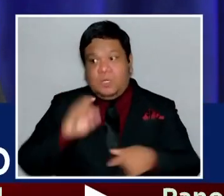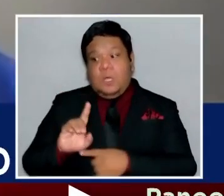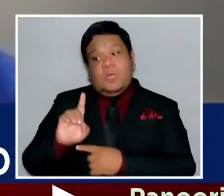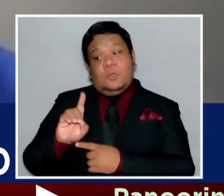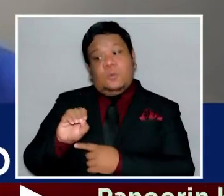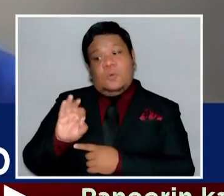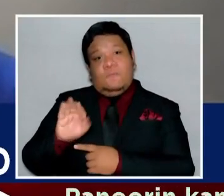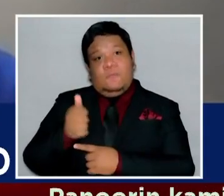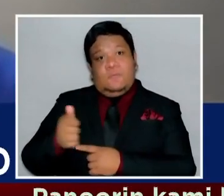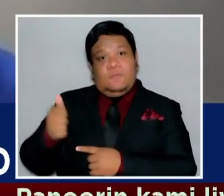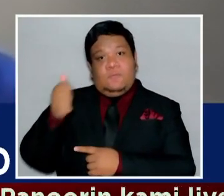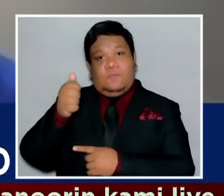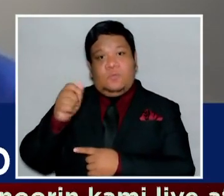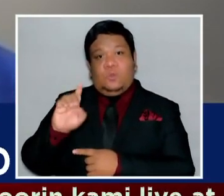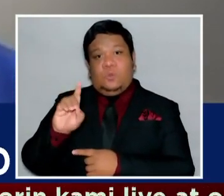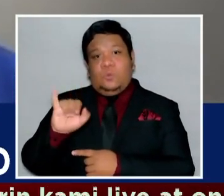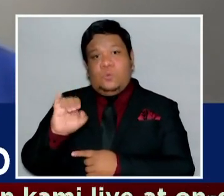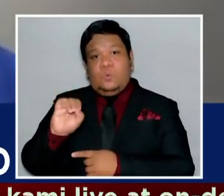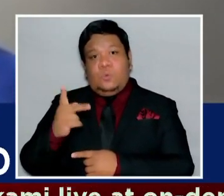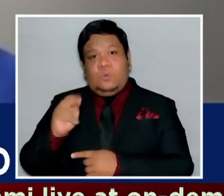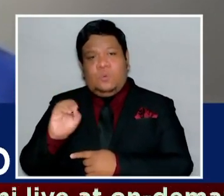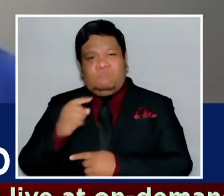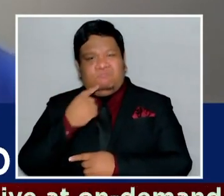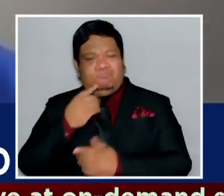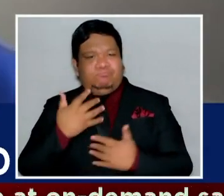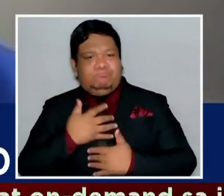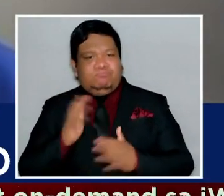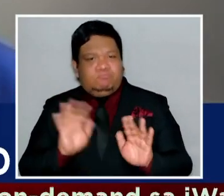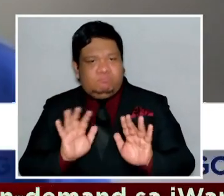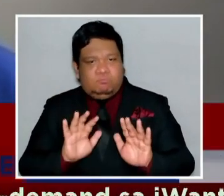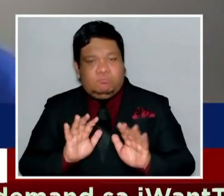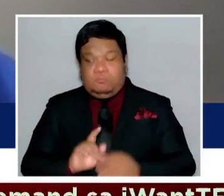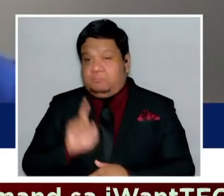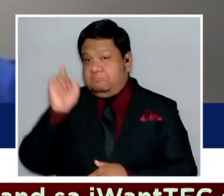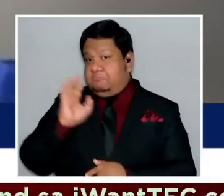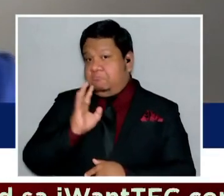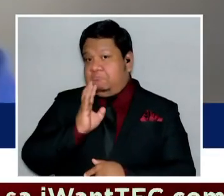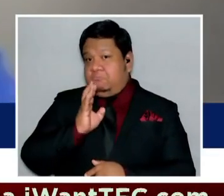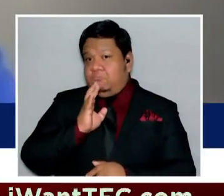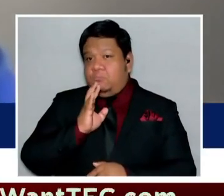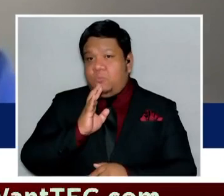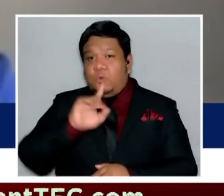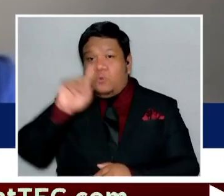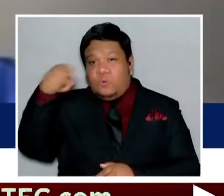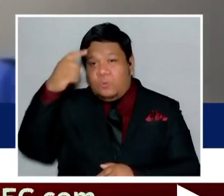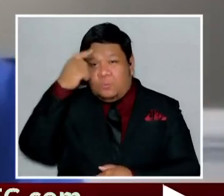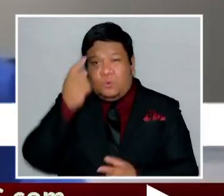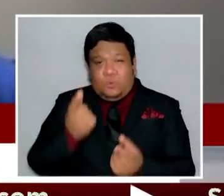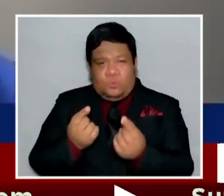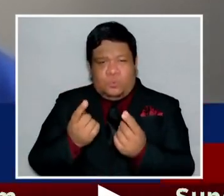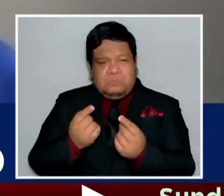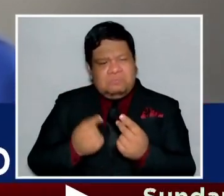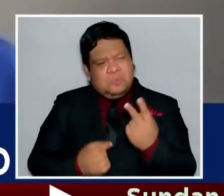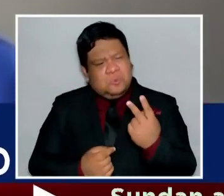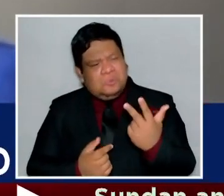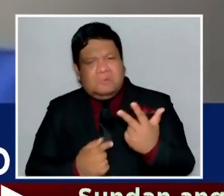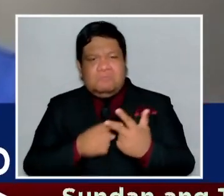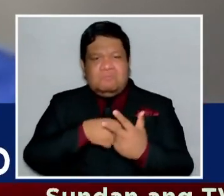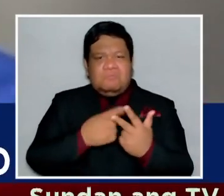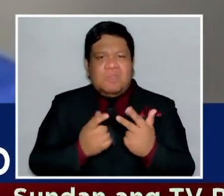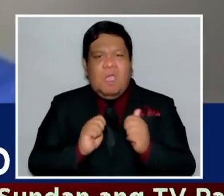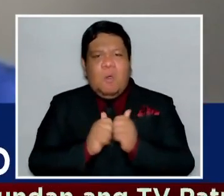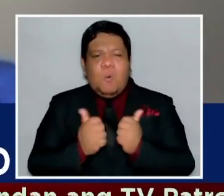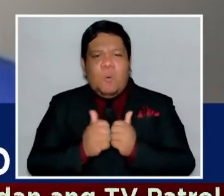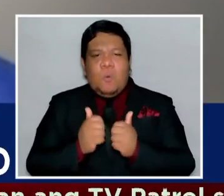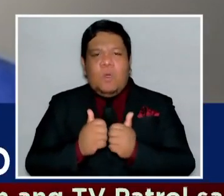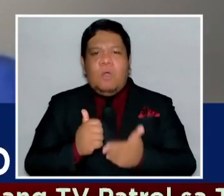ikatakot. Dalawa lamang o tatlo lamang ang maaaring gawin ng gobyerno upang ito ay makapag-compensate o